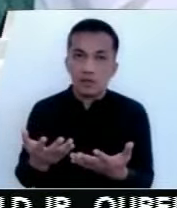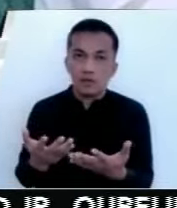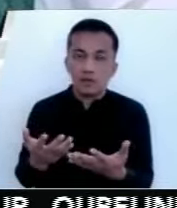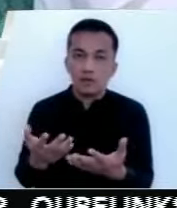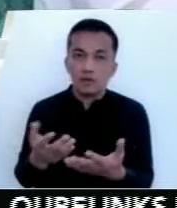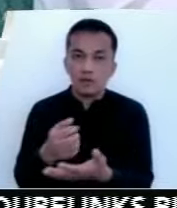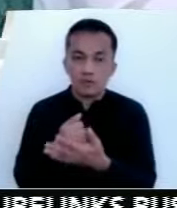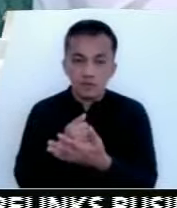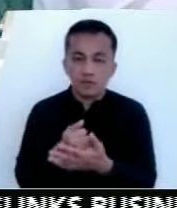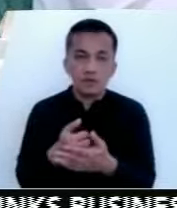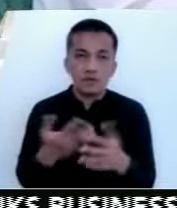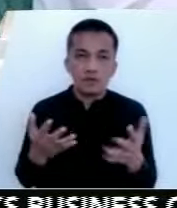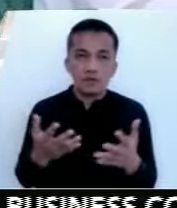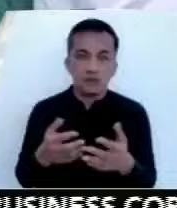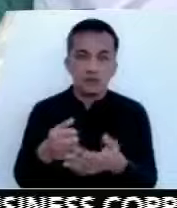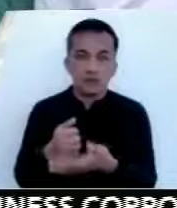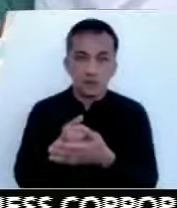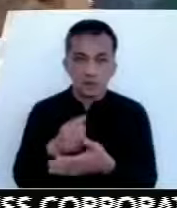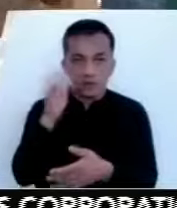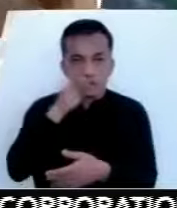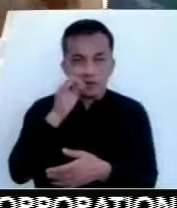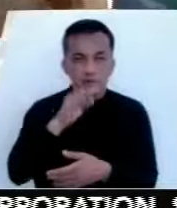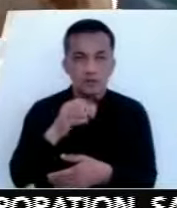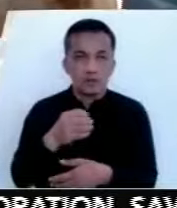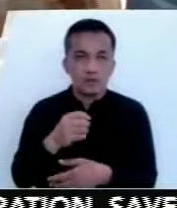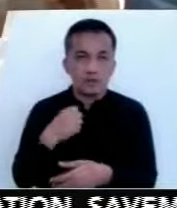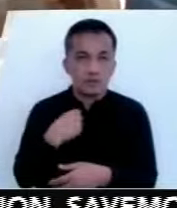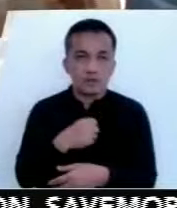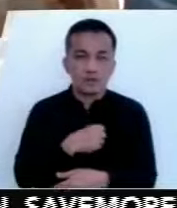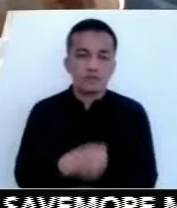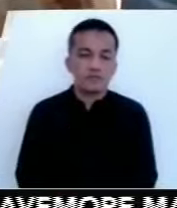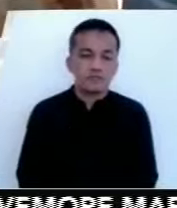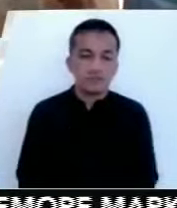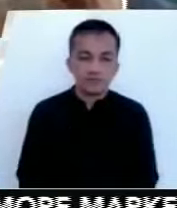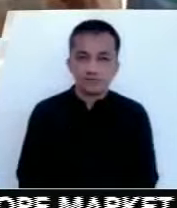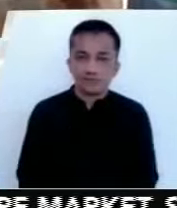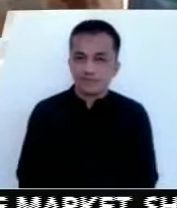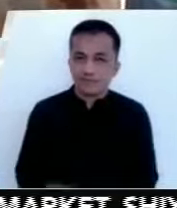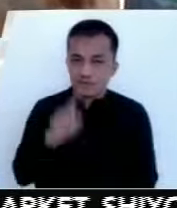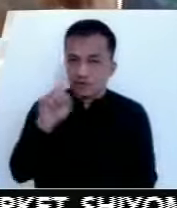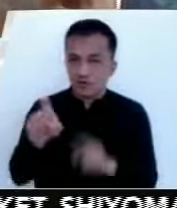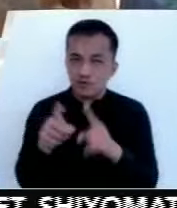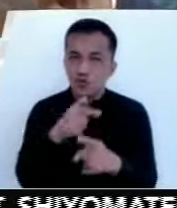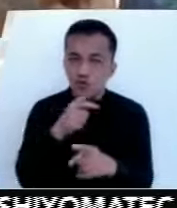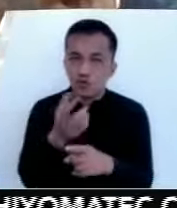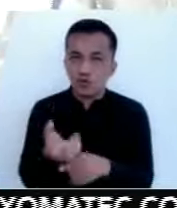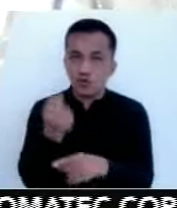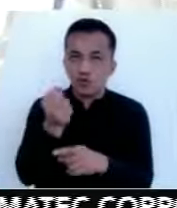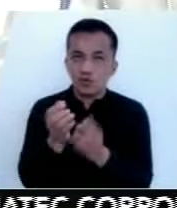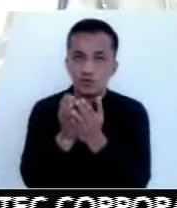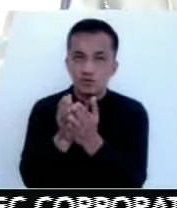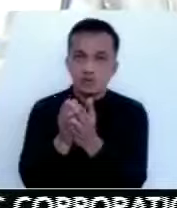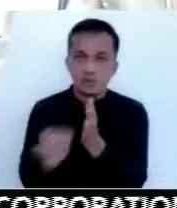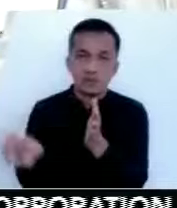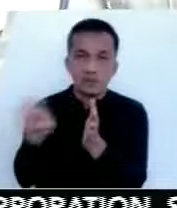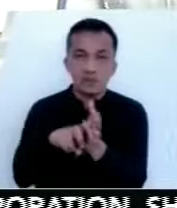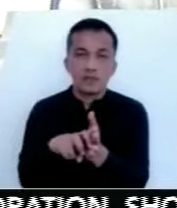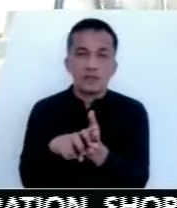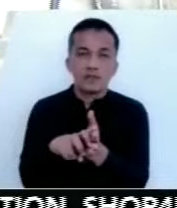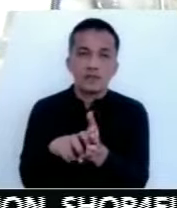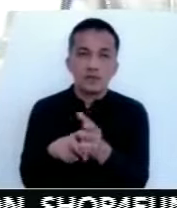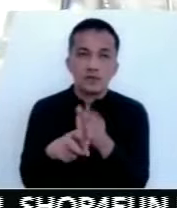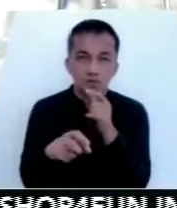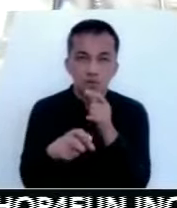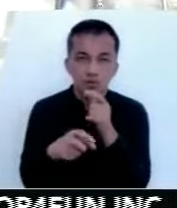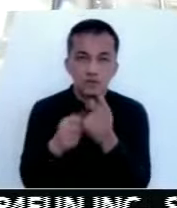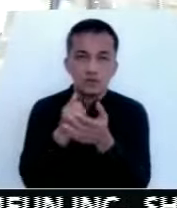wala pong nakatulong po na Filipino po Sen nang tanungin kung sino ang may-ari ng yate na kanilang sinakyan at kung sino ang tumulong